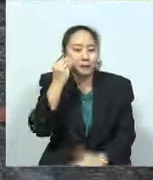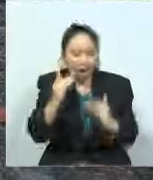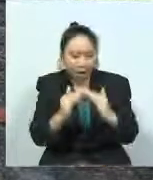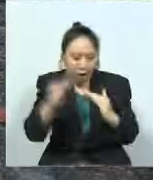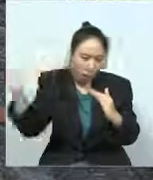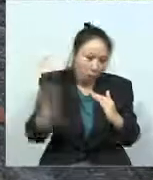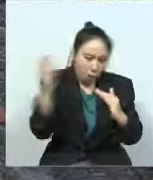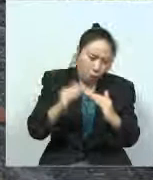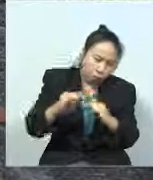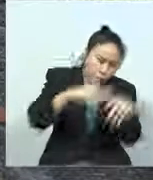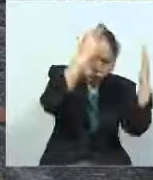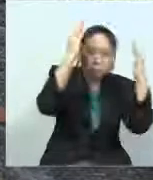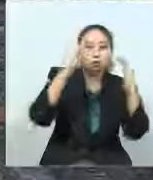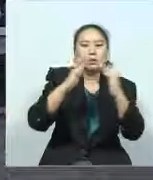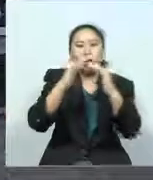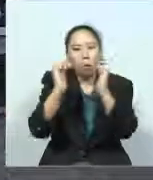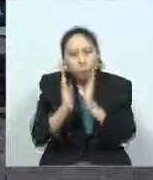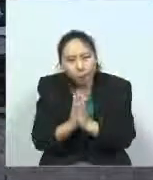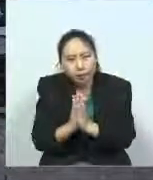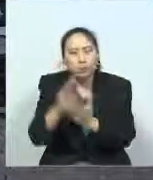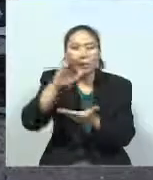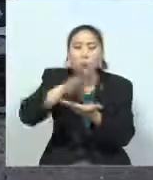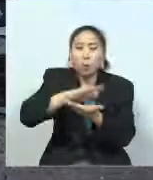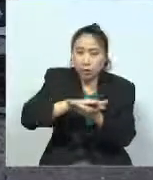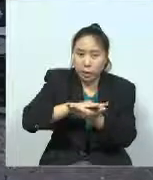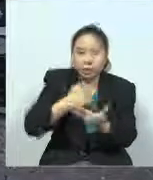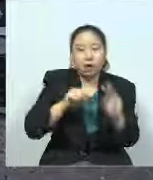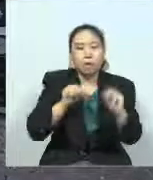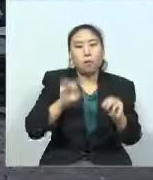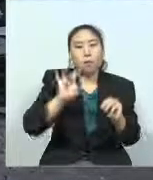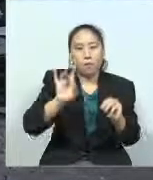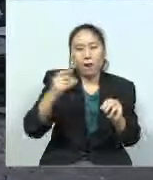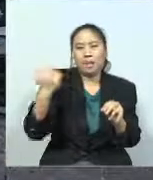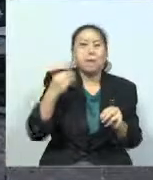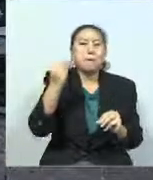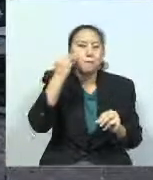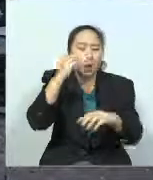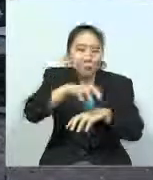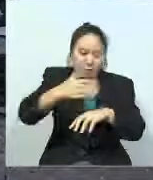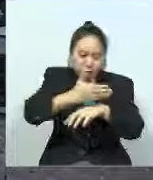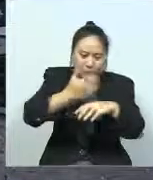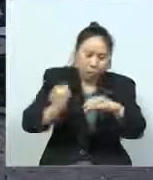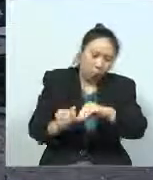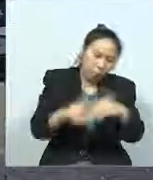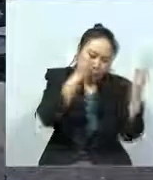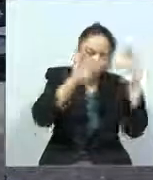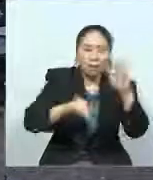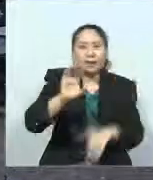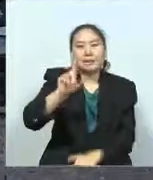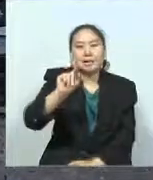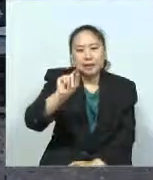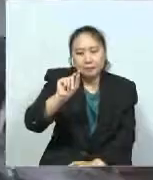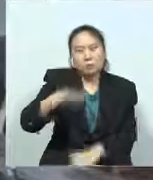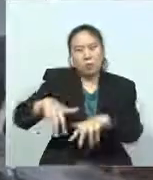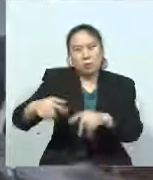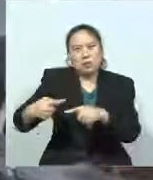เสียหายวัดโรงเรียนนะคะที่หมู่8ตำบลนาทับก็มีบ้านเรือนเสียหายบางส่วนไป20หลังมีประชาชนบาดเจ็